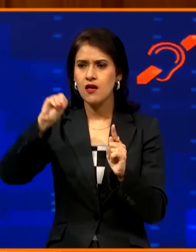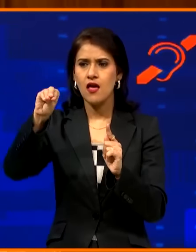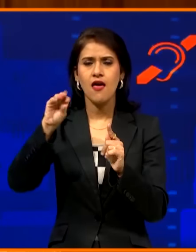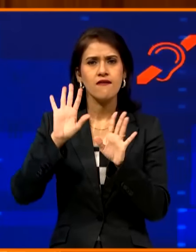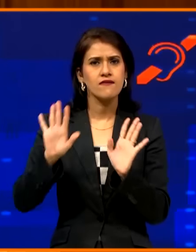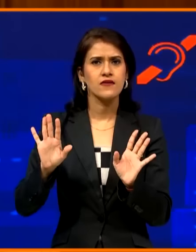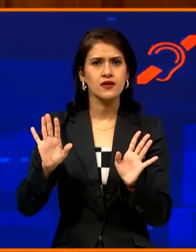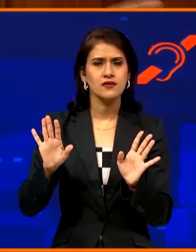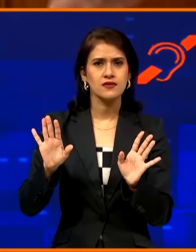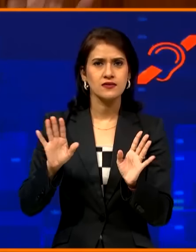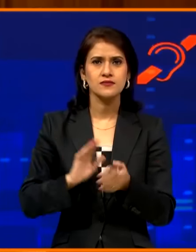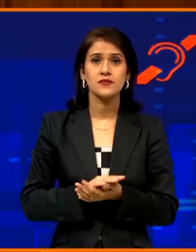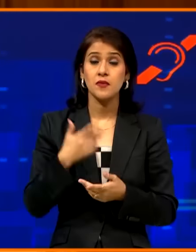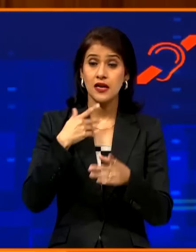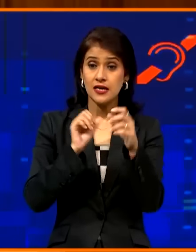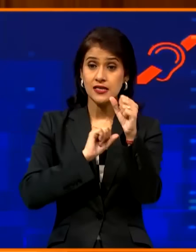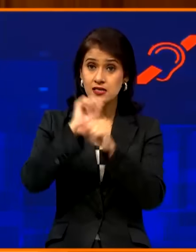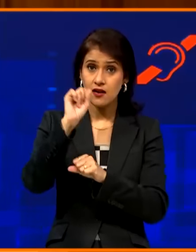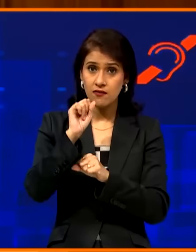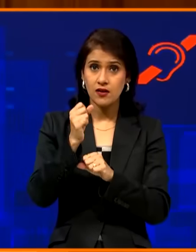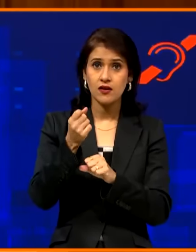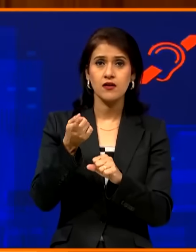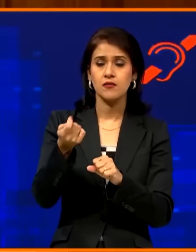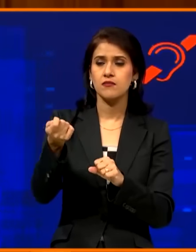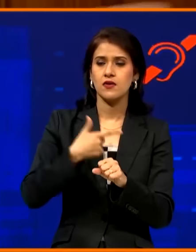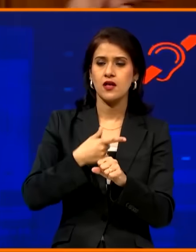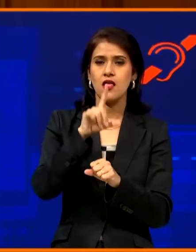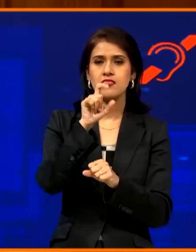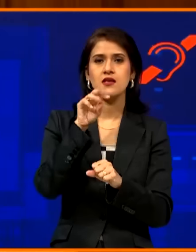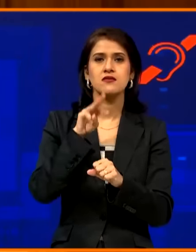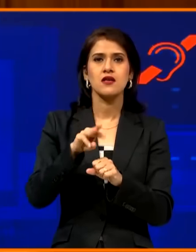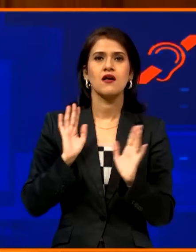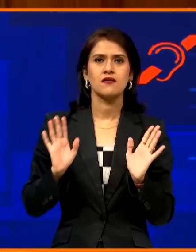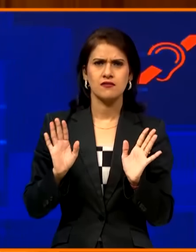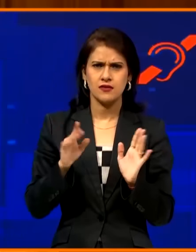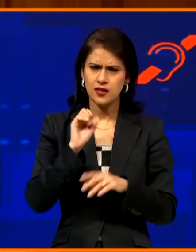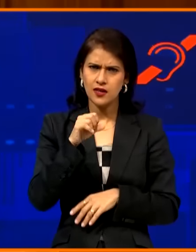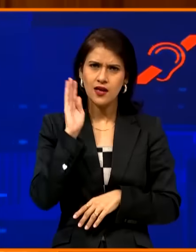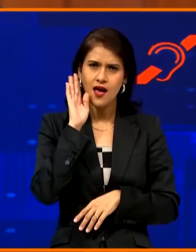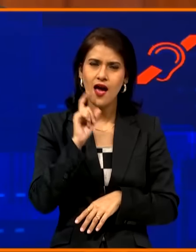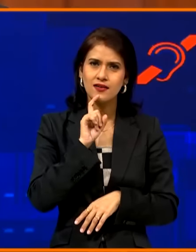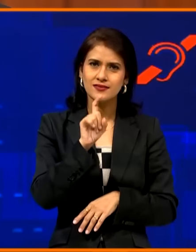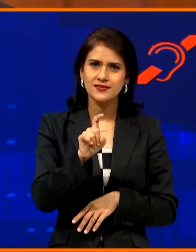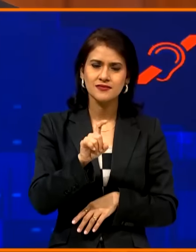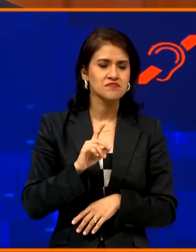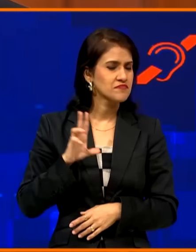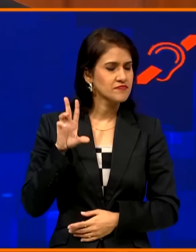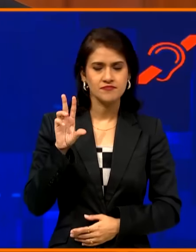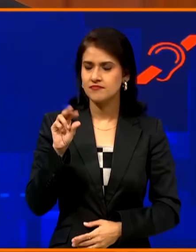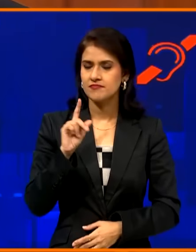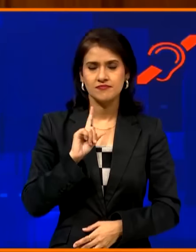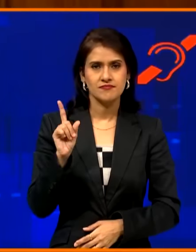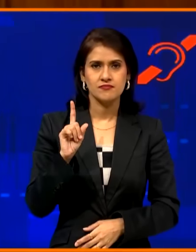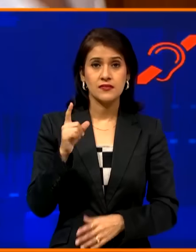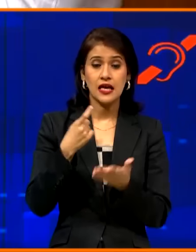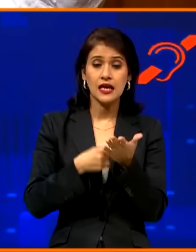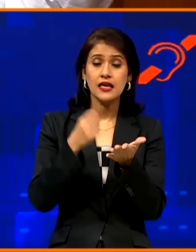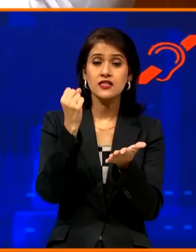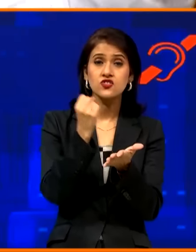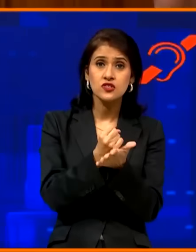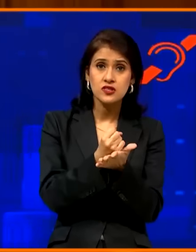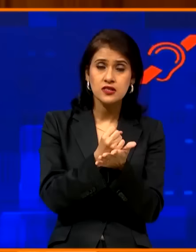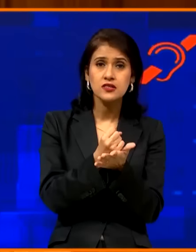बिल्कुल नहीं किसी सर्टिफिकेट के लिए 10000 रप नहीं लिए जाते यह गलत इंफॉर्मेशन है आपके पास रजिस्ट्रेशन के लिए